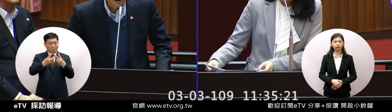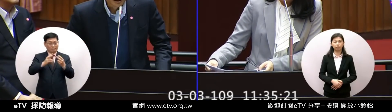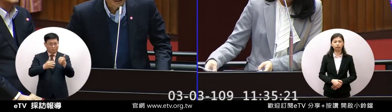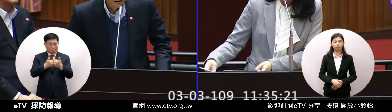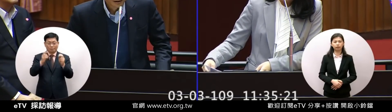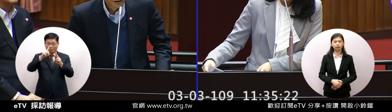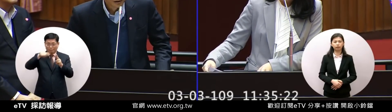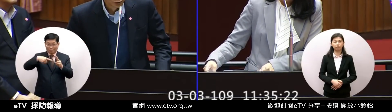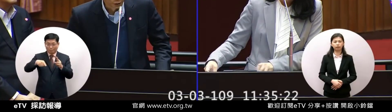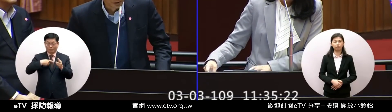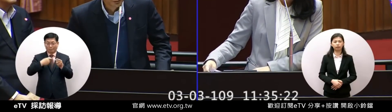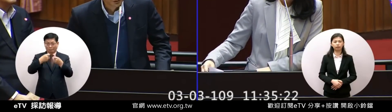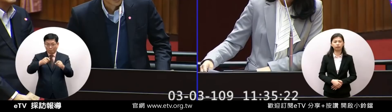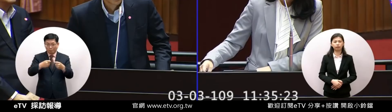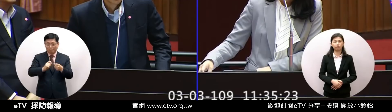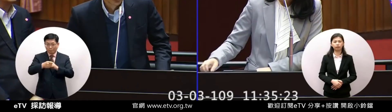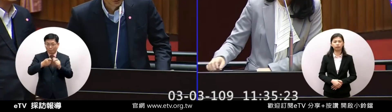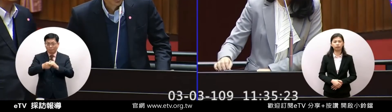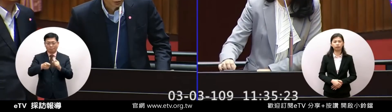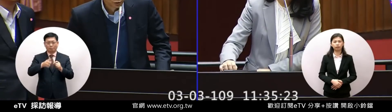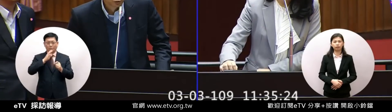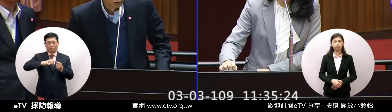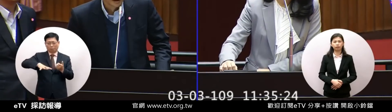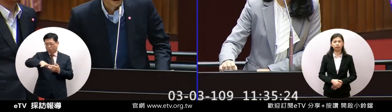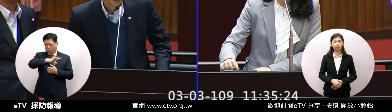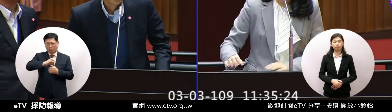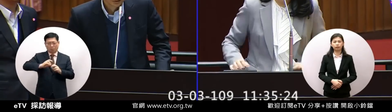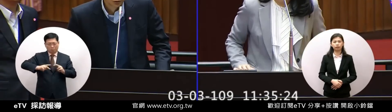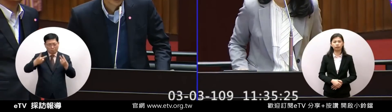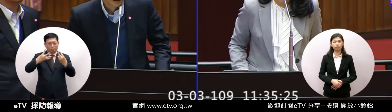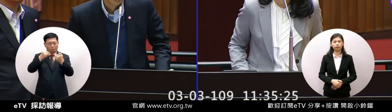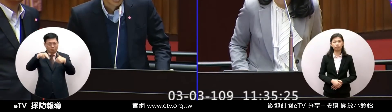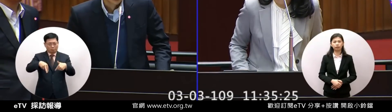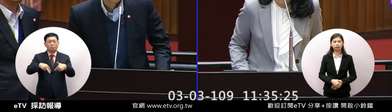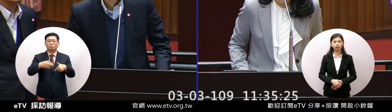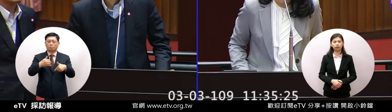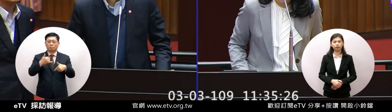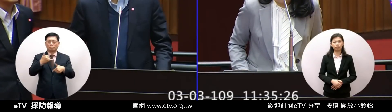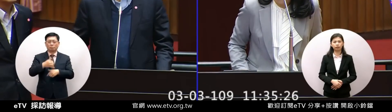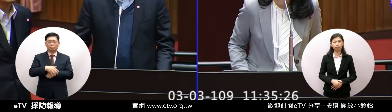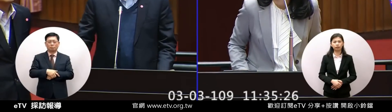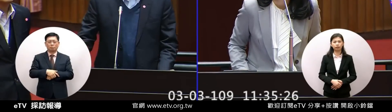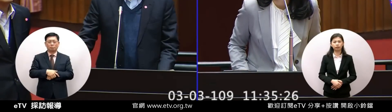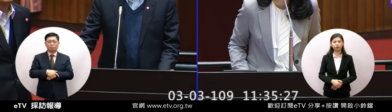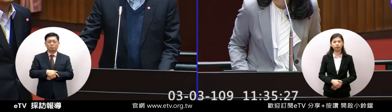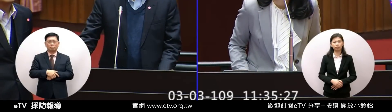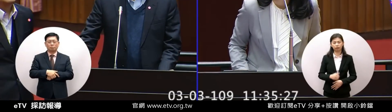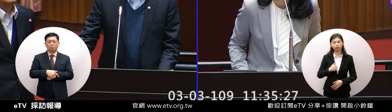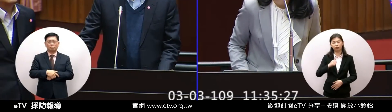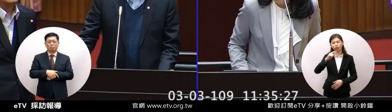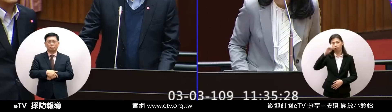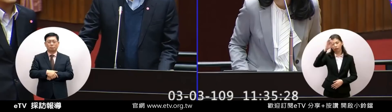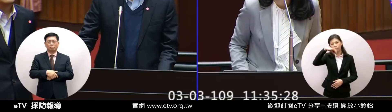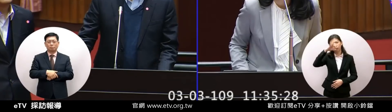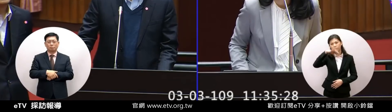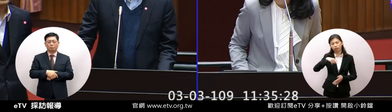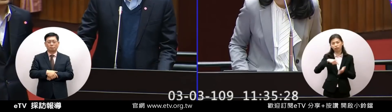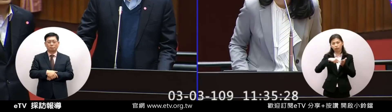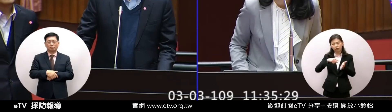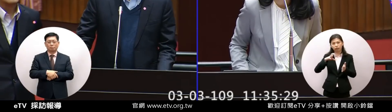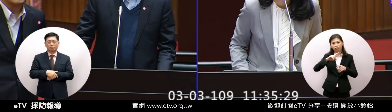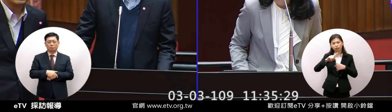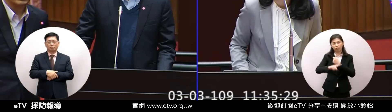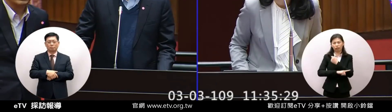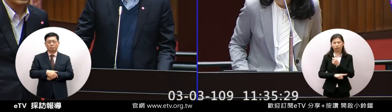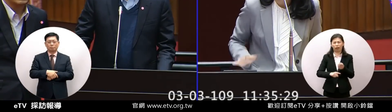啊是全部啊都是用数位哈数位来进行的。 其实我看过那个申请方式，